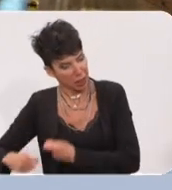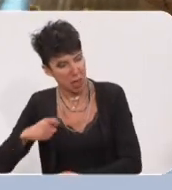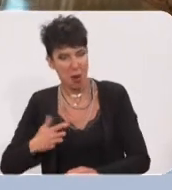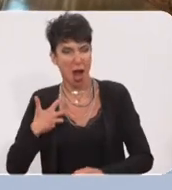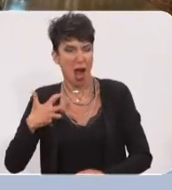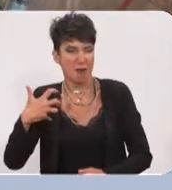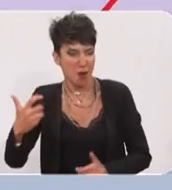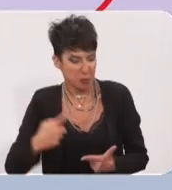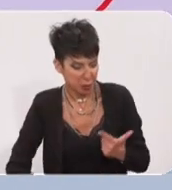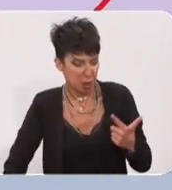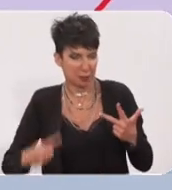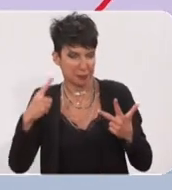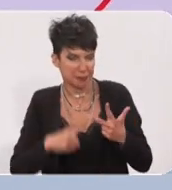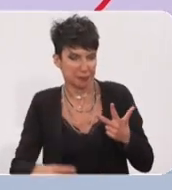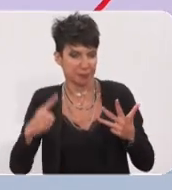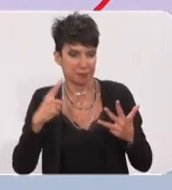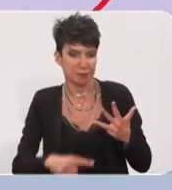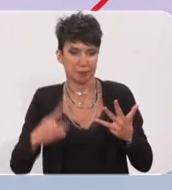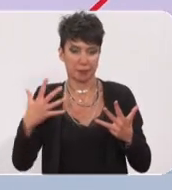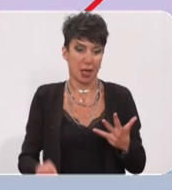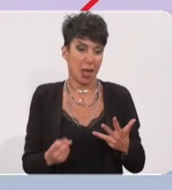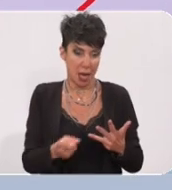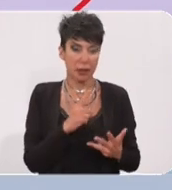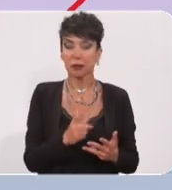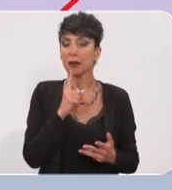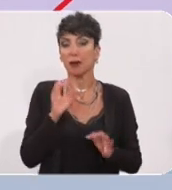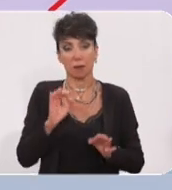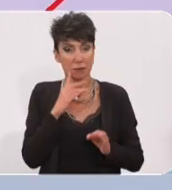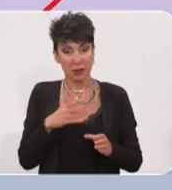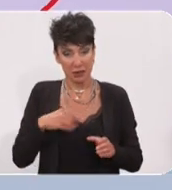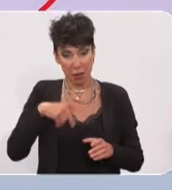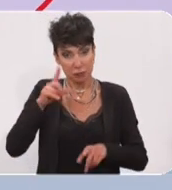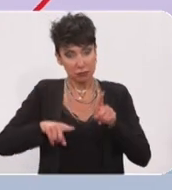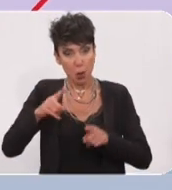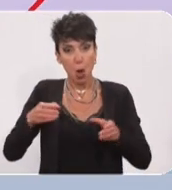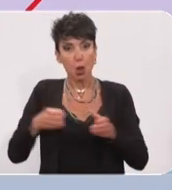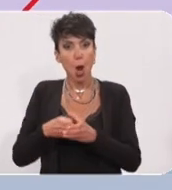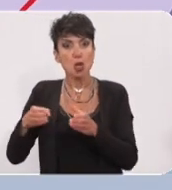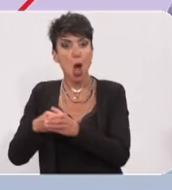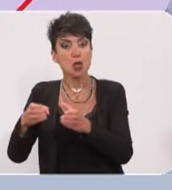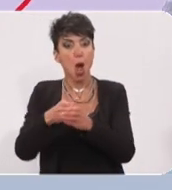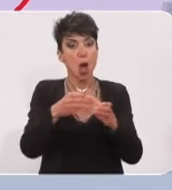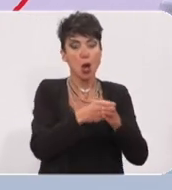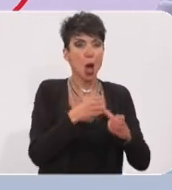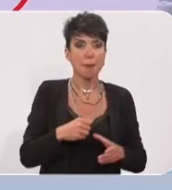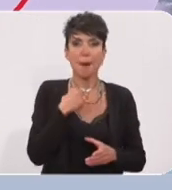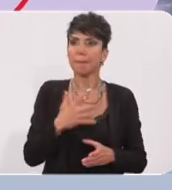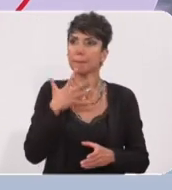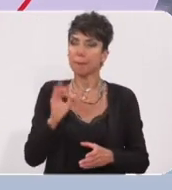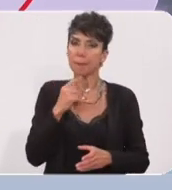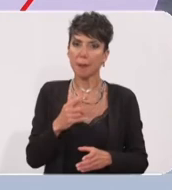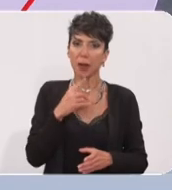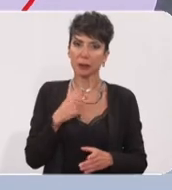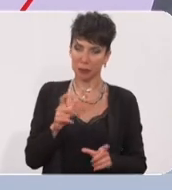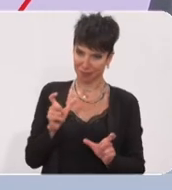και άλλους. Είναι μια σειρά κόμματα τα οποία το προηγούμενο διάστημα έσωσαν στο δρόμο στην άνοδο του φασισμού,